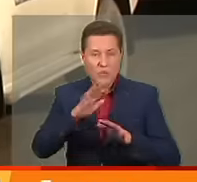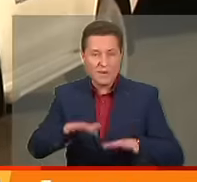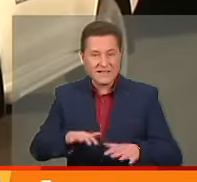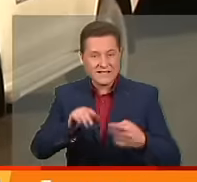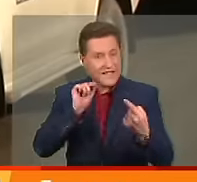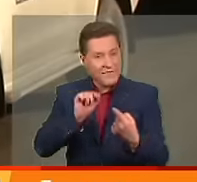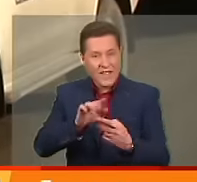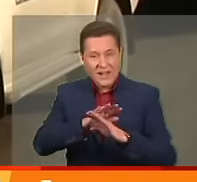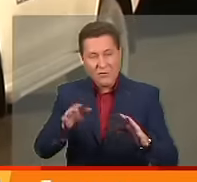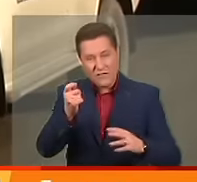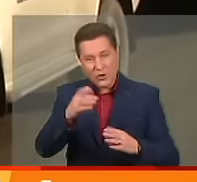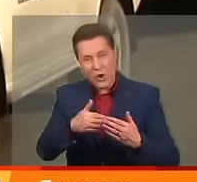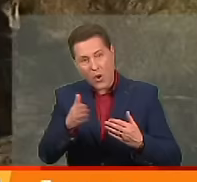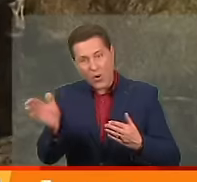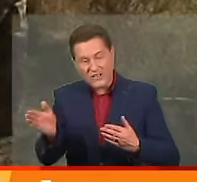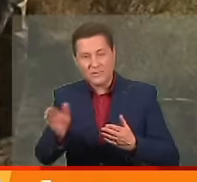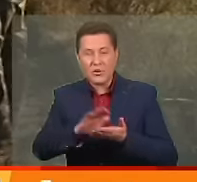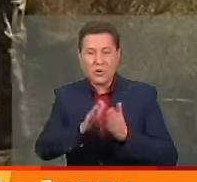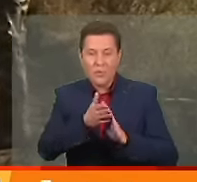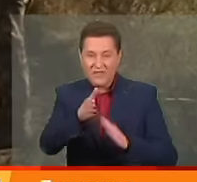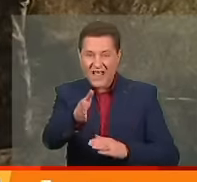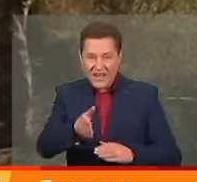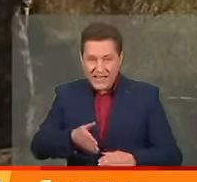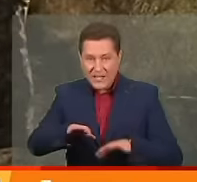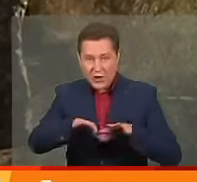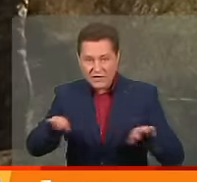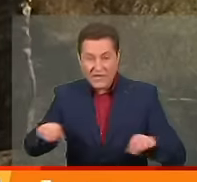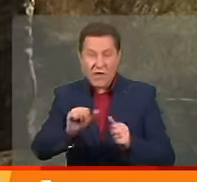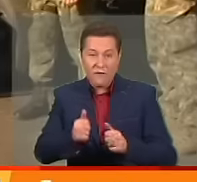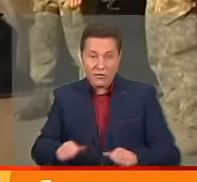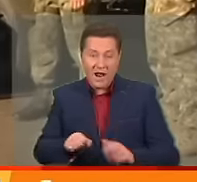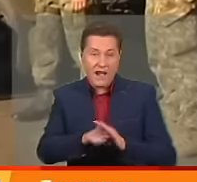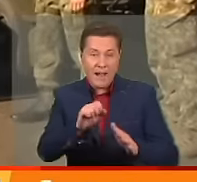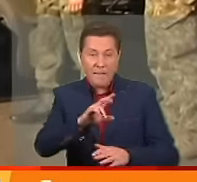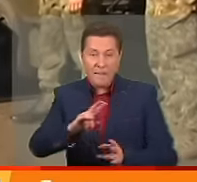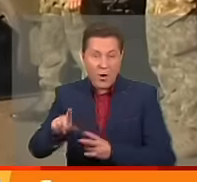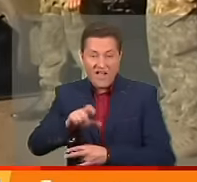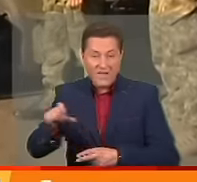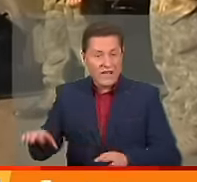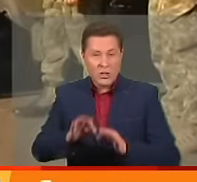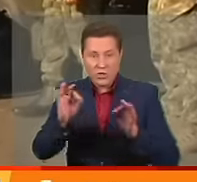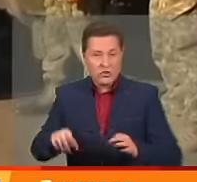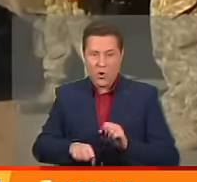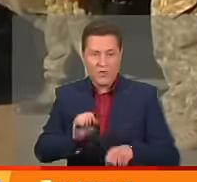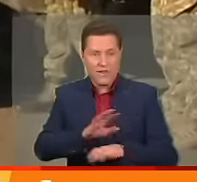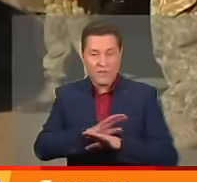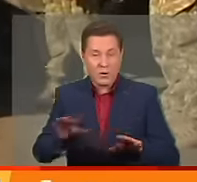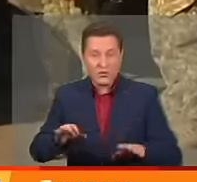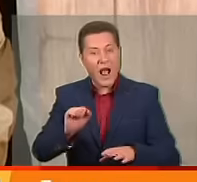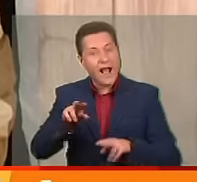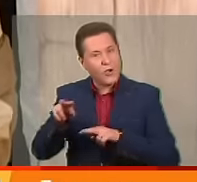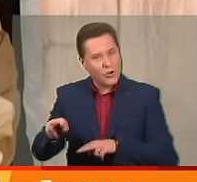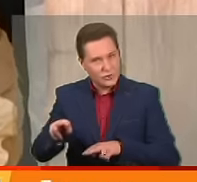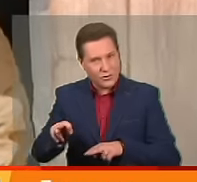а трохи осторонь від домовленої лінії розведення. Формально бойовики ніби нічого не порушили, а контроль